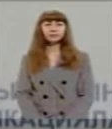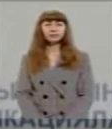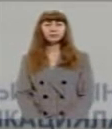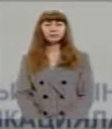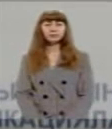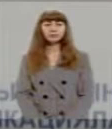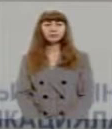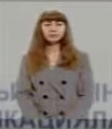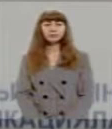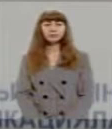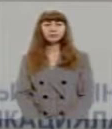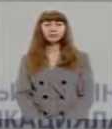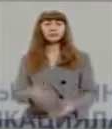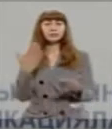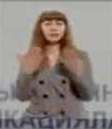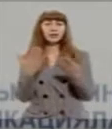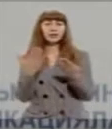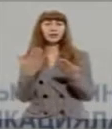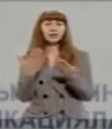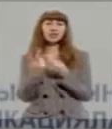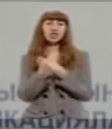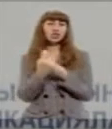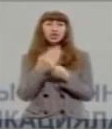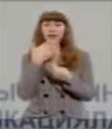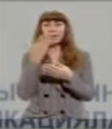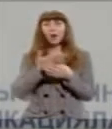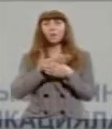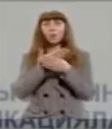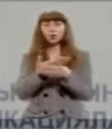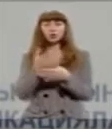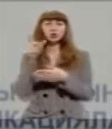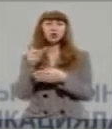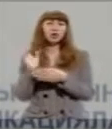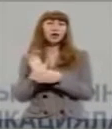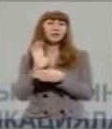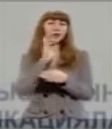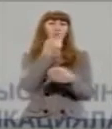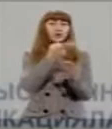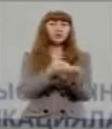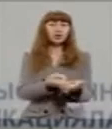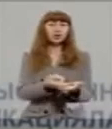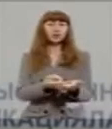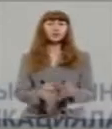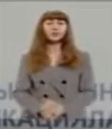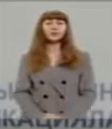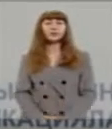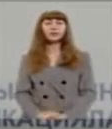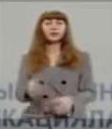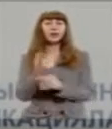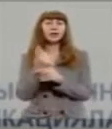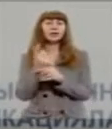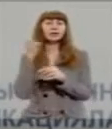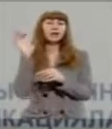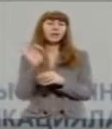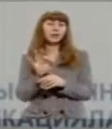1488 коек. Қазіргі уақытта инфекциямен күресу үшін 1448 төсек орындары ашылды. Бұл аймақтағы жалпы төсек сыйымдылығының